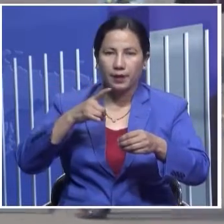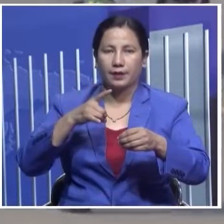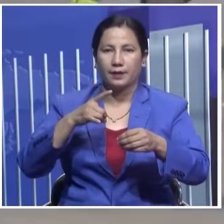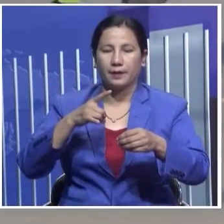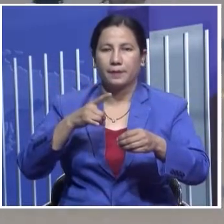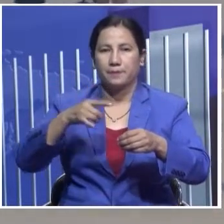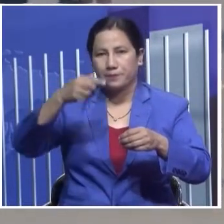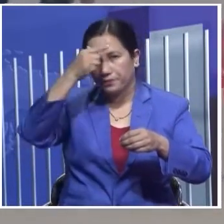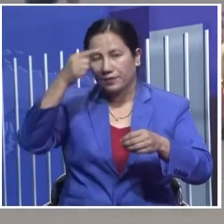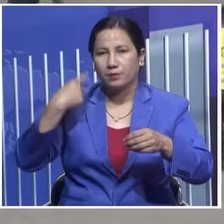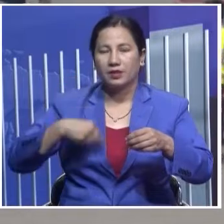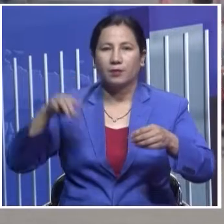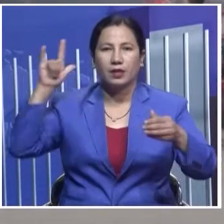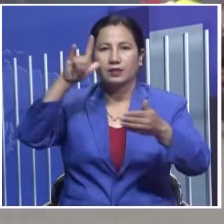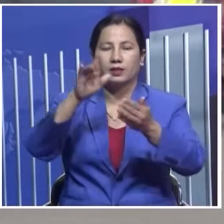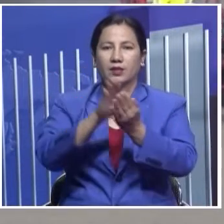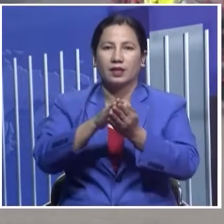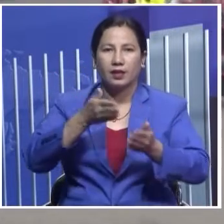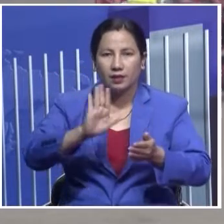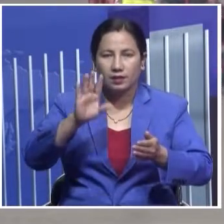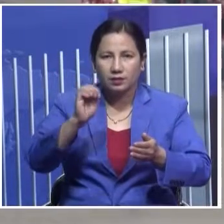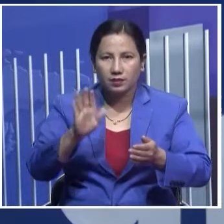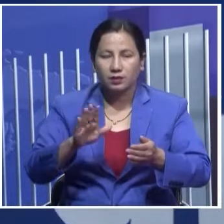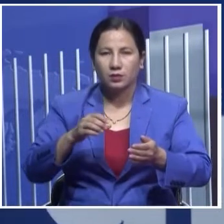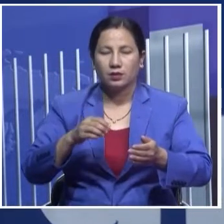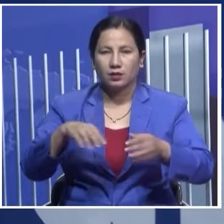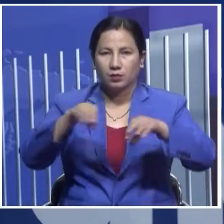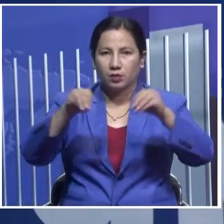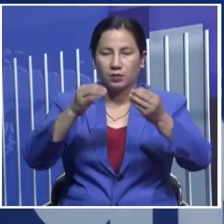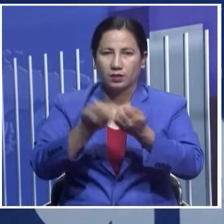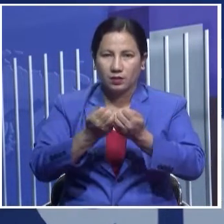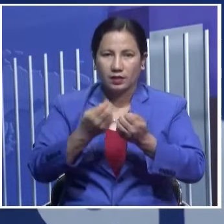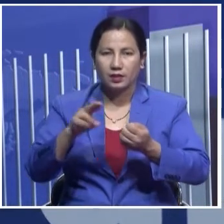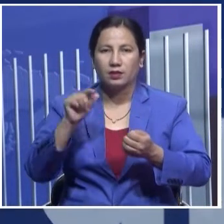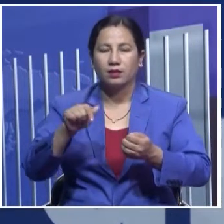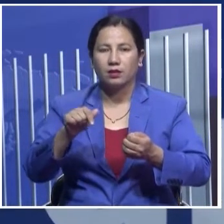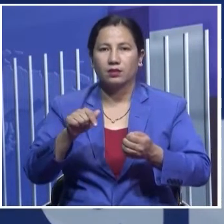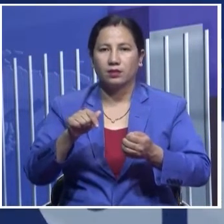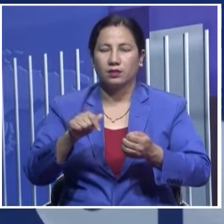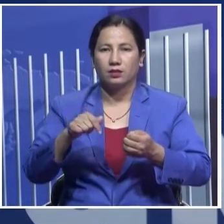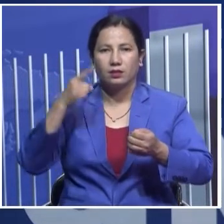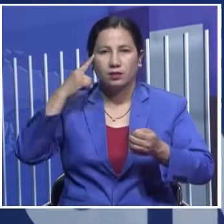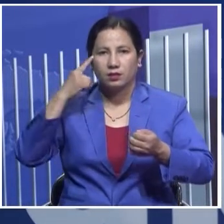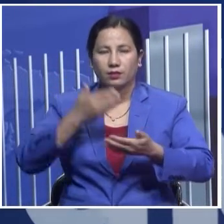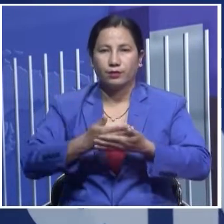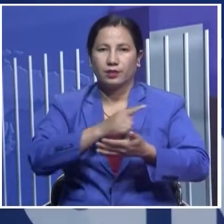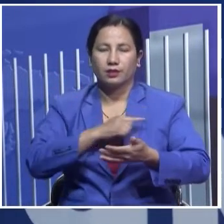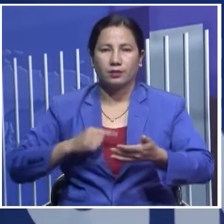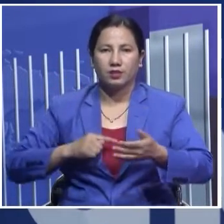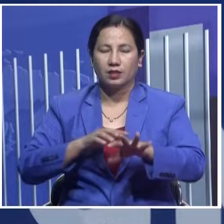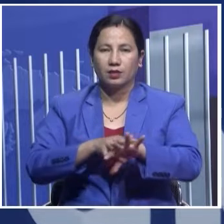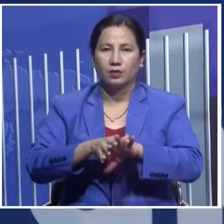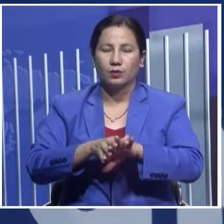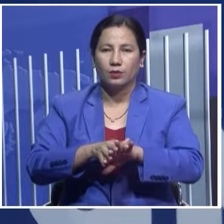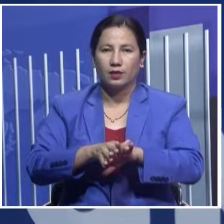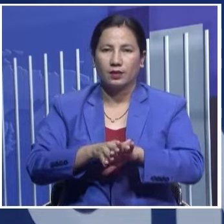अर्थात् बिरामीलाई जहाजमा राखेर लैजान सकिने भनेर प्रमाणीकरण गरेका थिए तर बुद्ध एयरलाइन्सका कर्मचारीहरूले